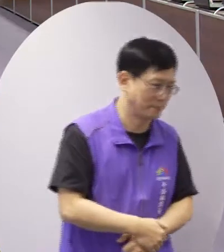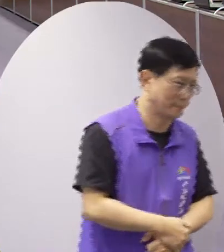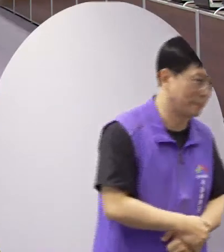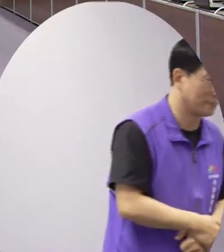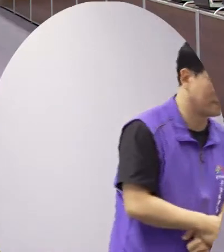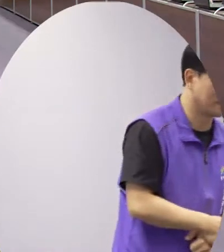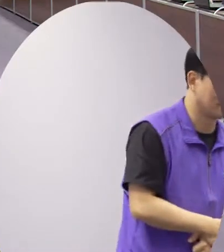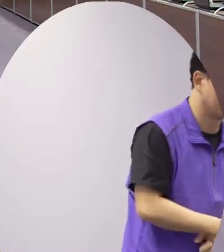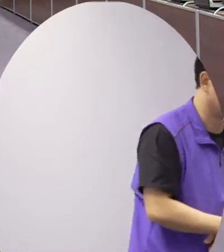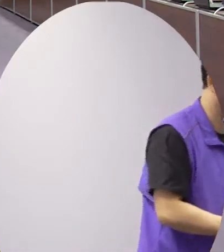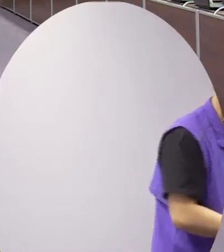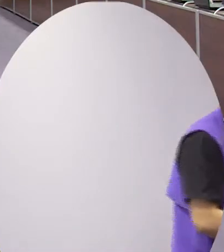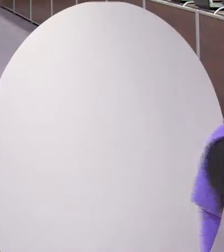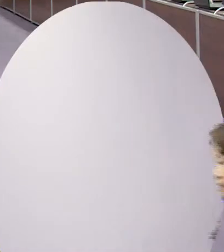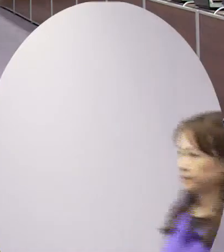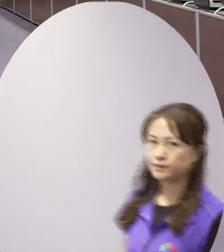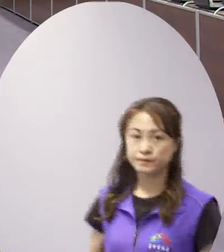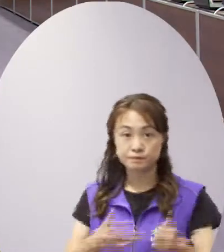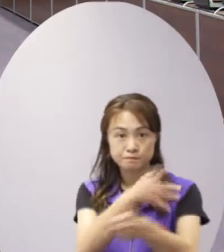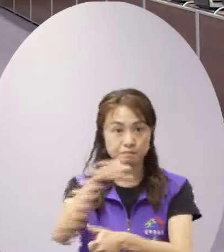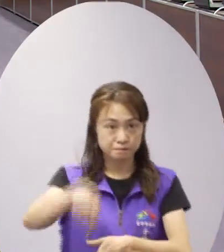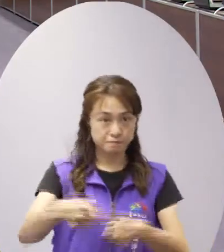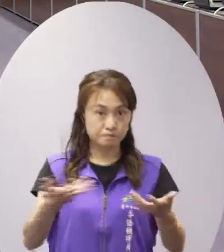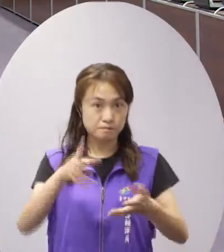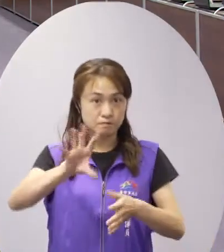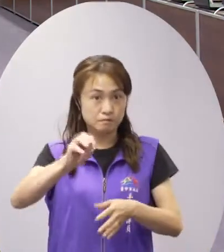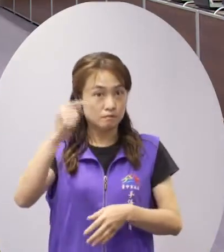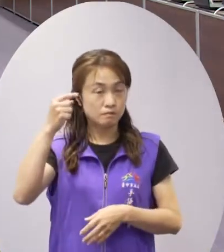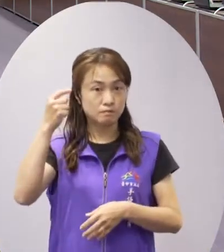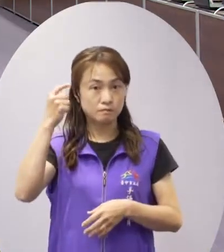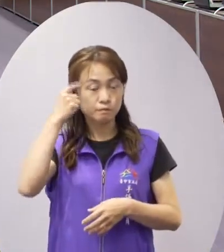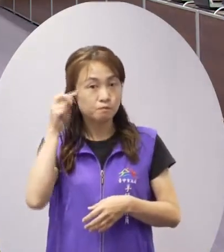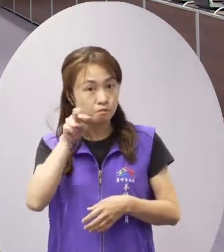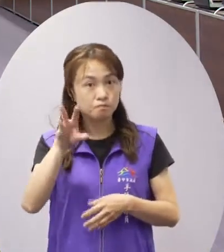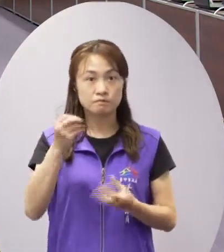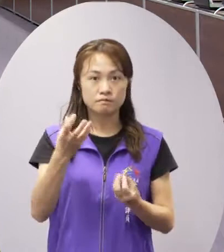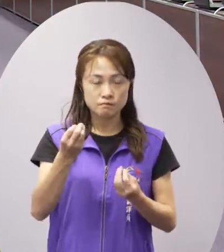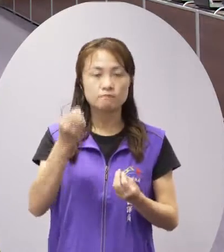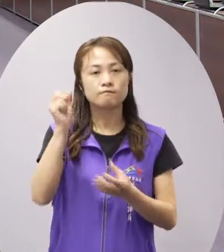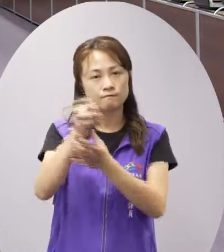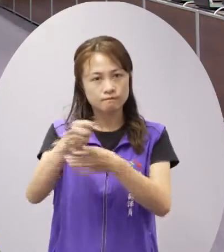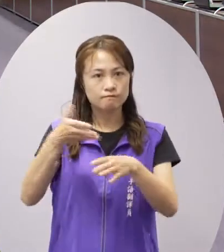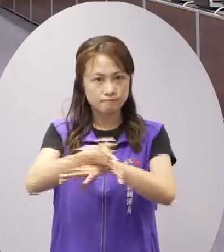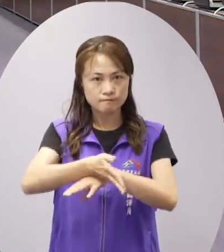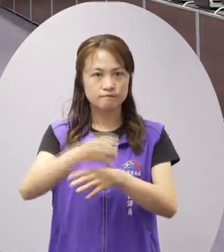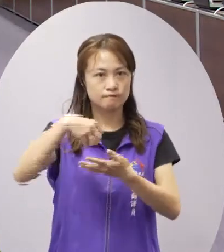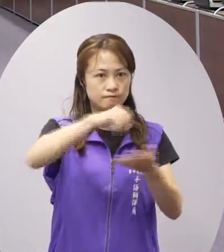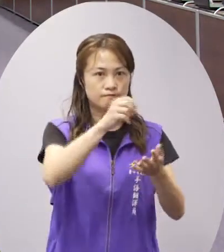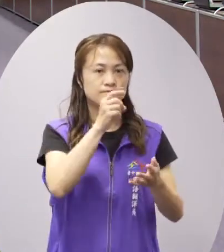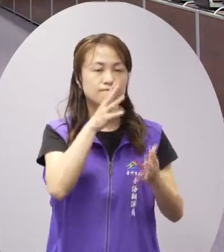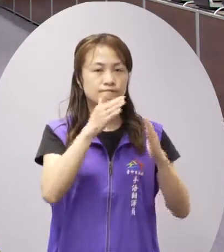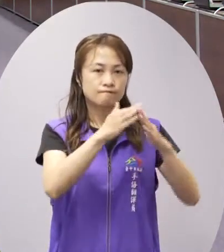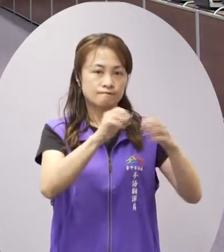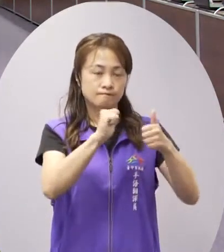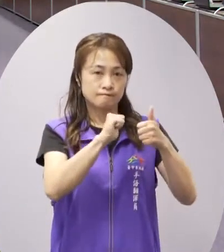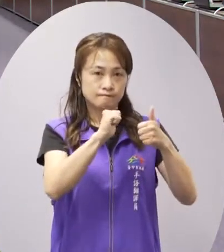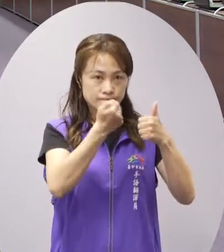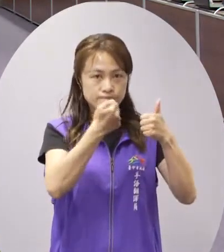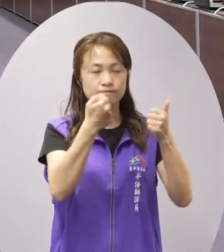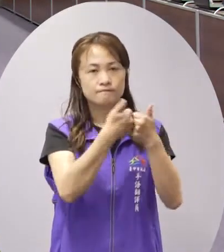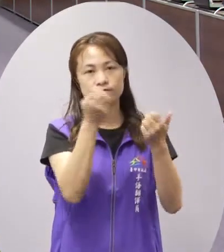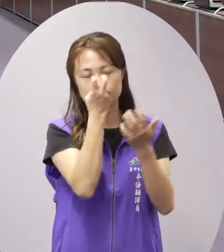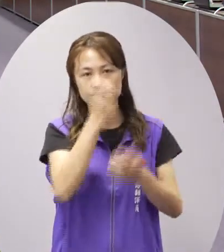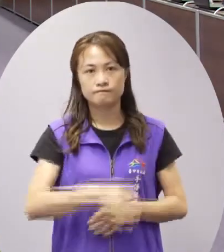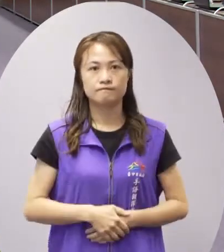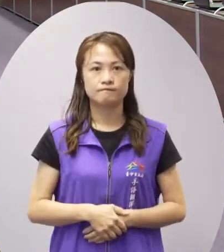局长的说明，那请问大家对这个案子有没有意见？没有的话，我们就通过，通过后送台中市议会审议。